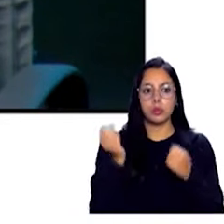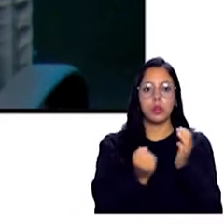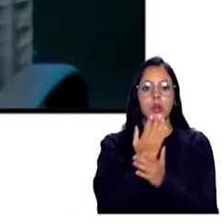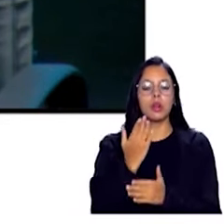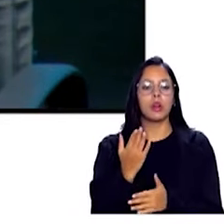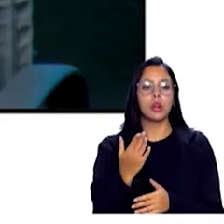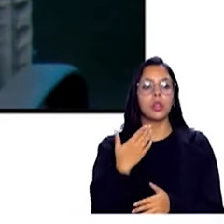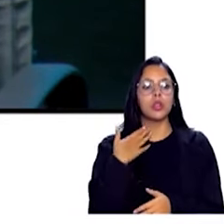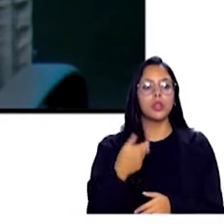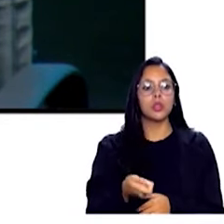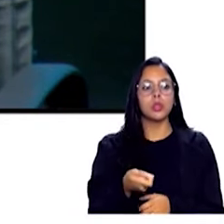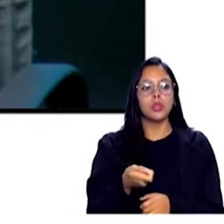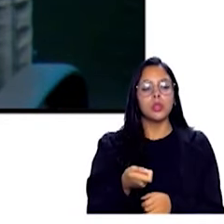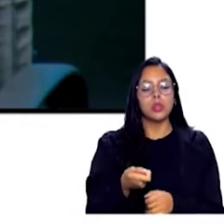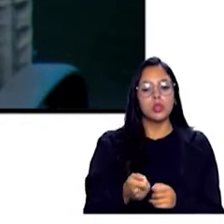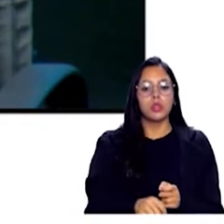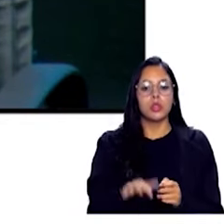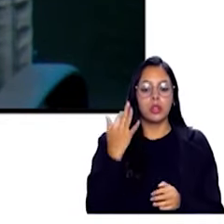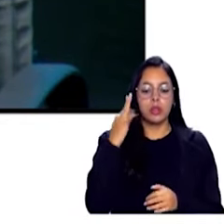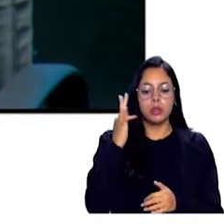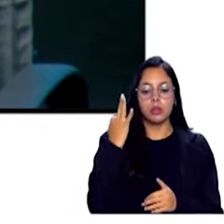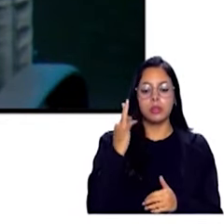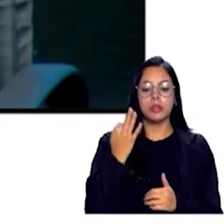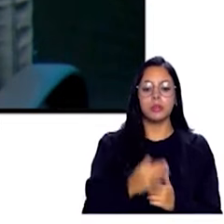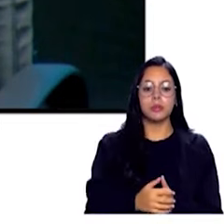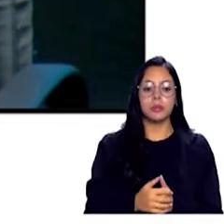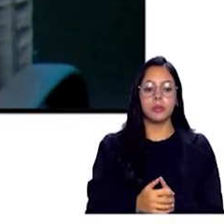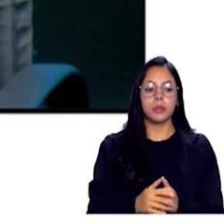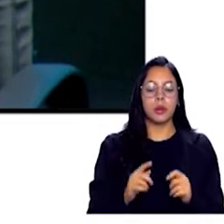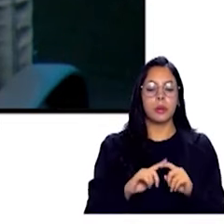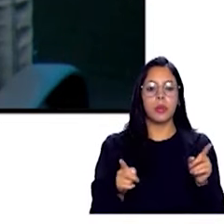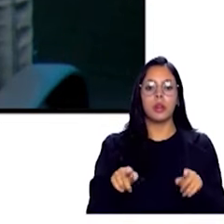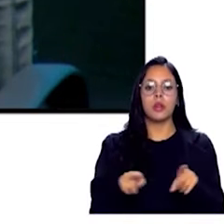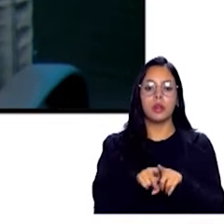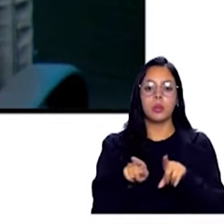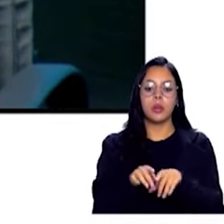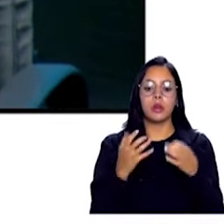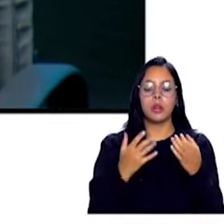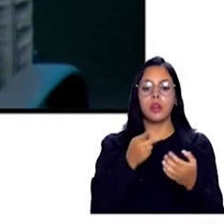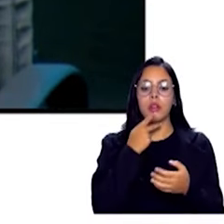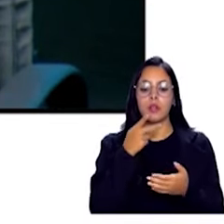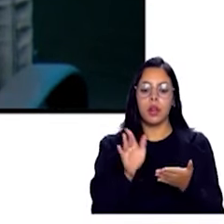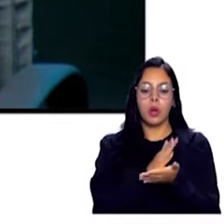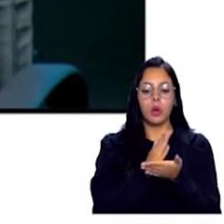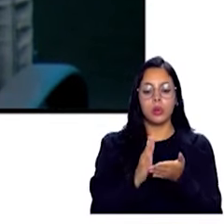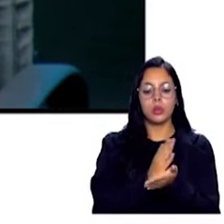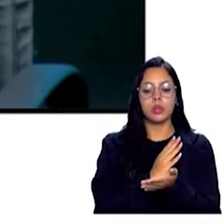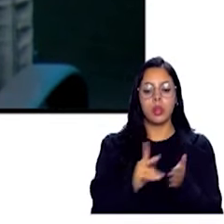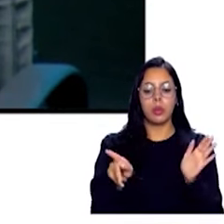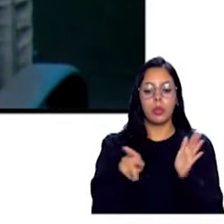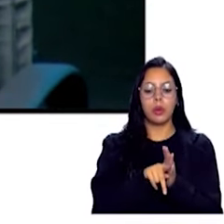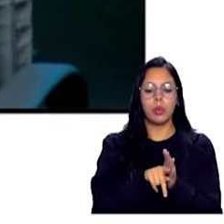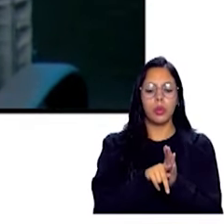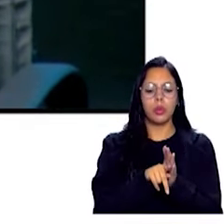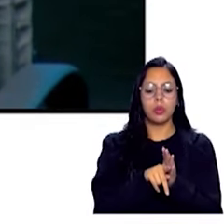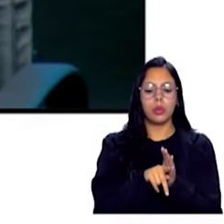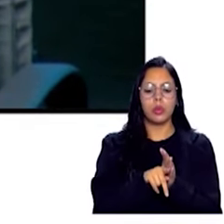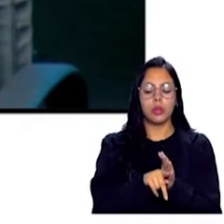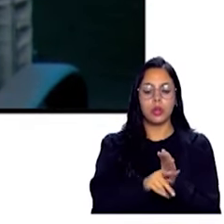français je voudrais vous Dire maintenant quelques mots sur l'organisation de la cour de cassation